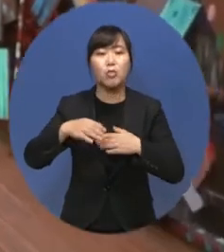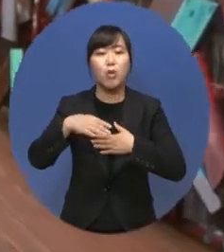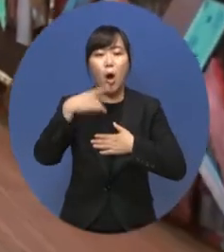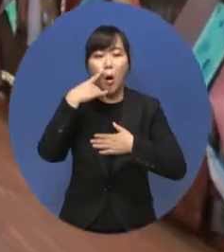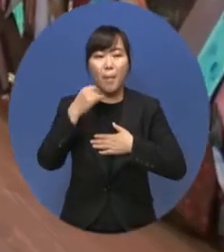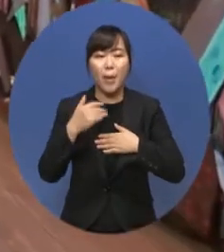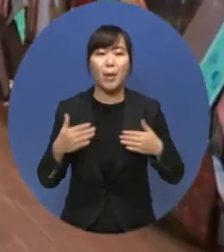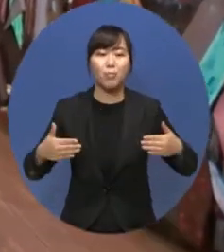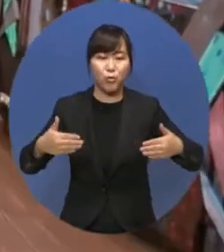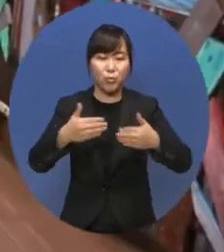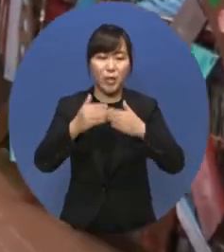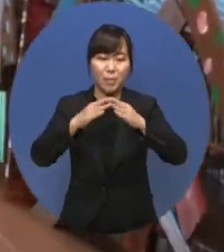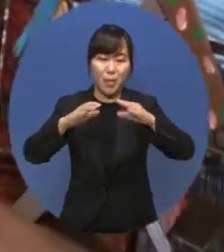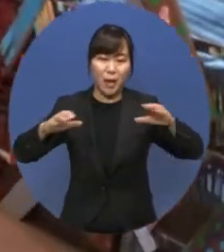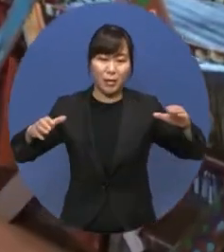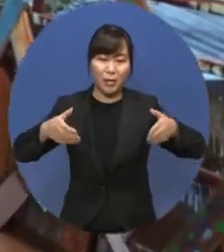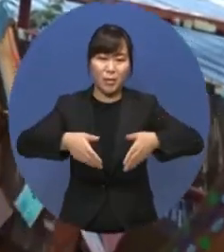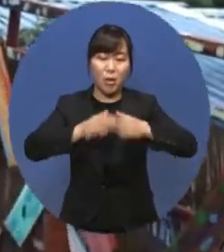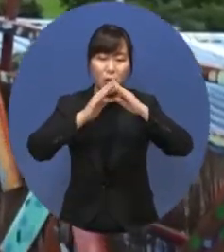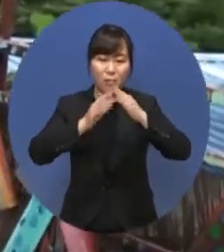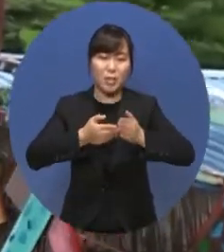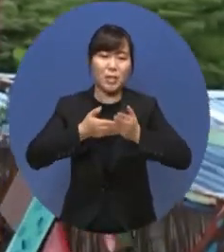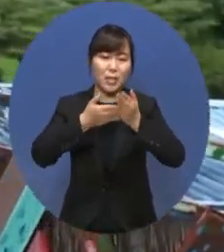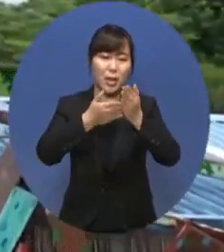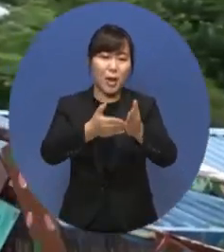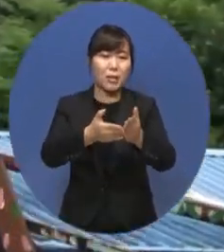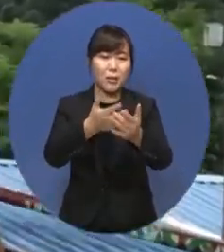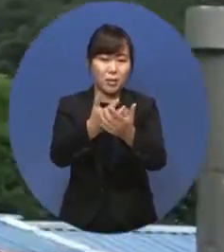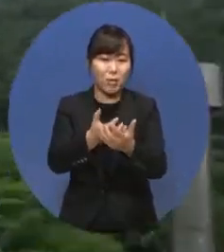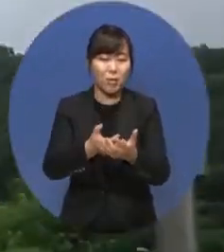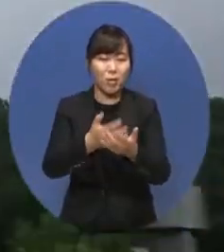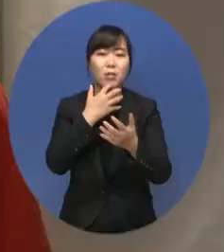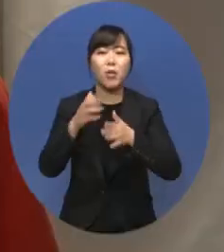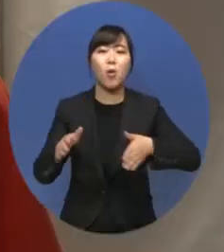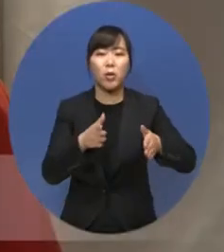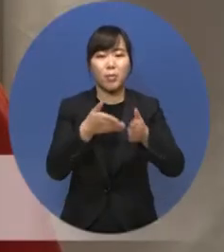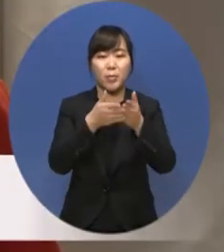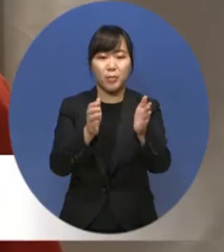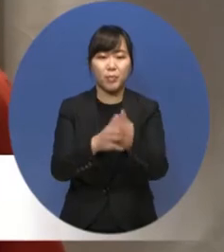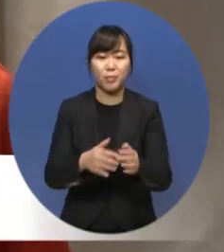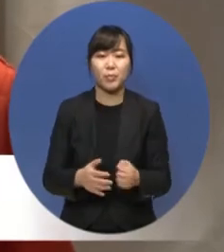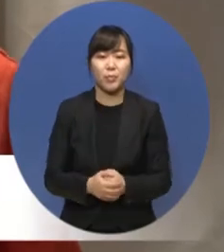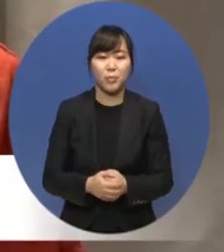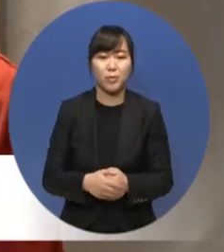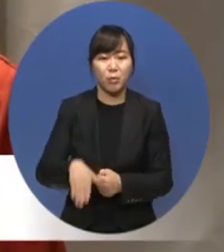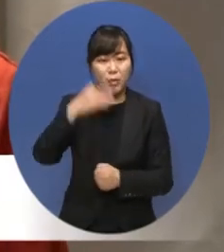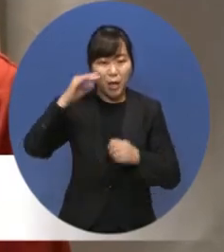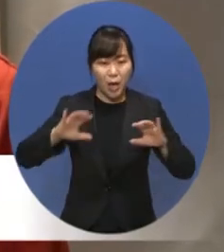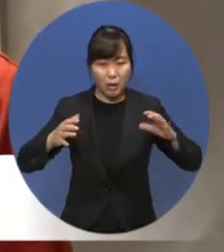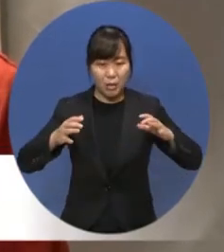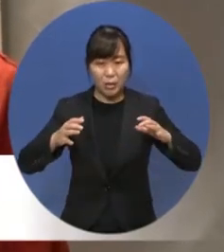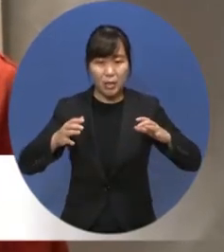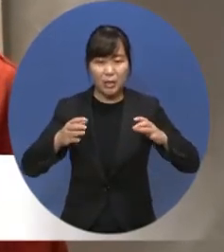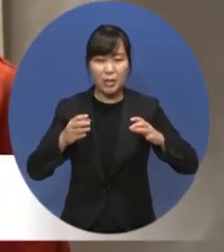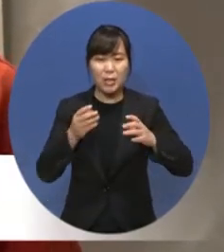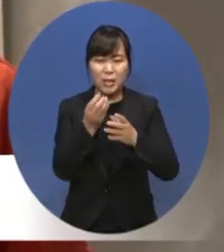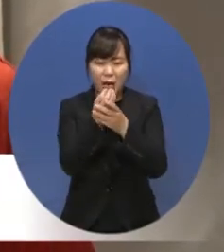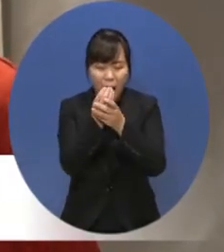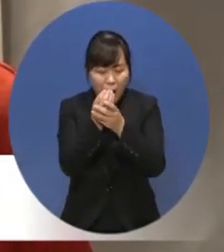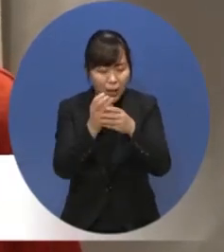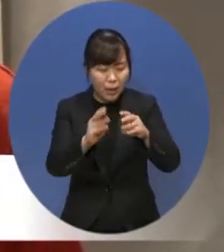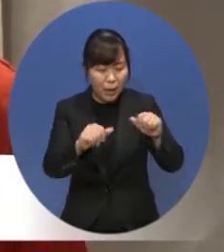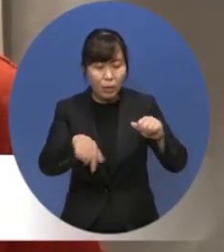품이라는 생태 마을 설립 제안서를 경기도에 제출했습니다. 그러면 우리나라에서 작은 한 줌의